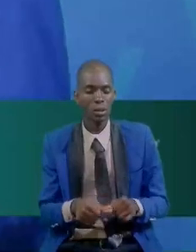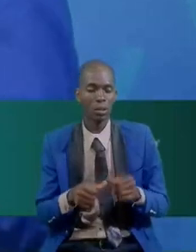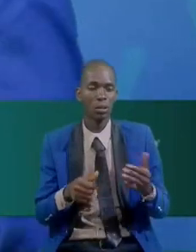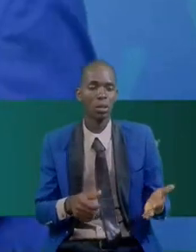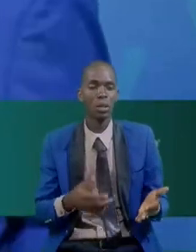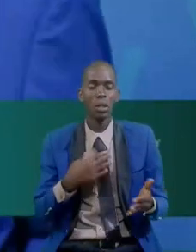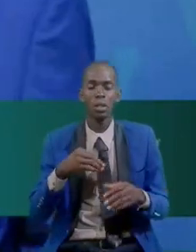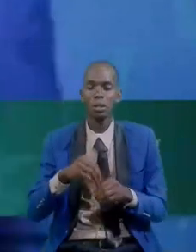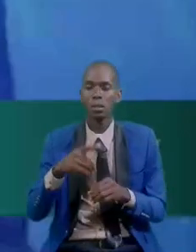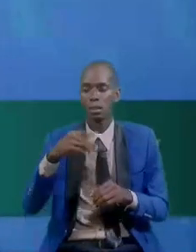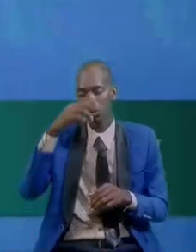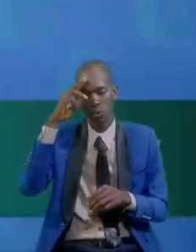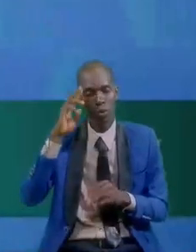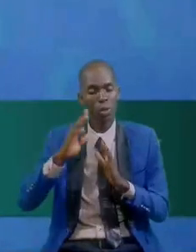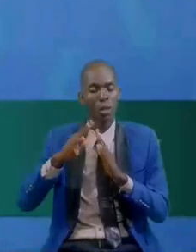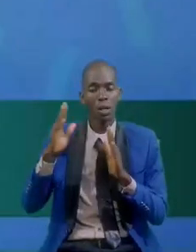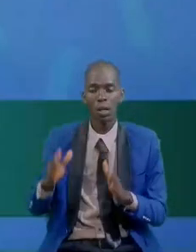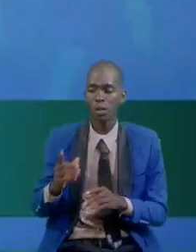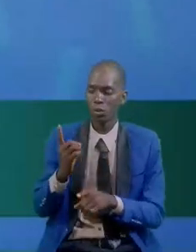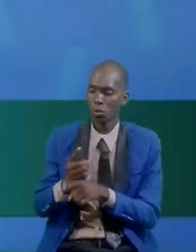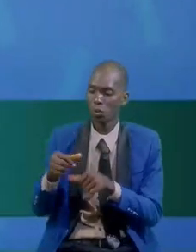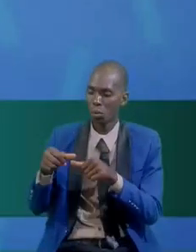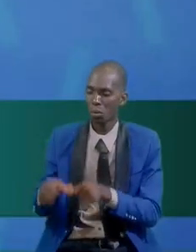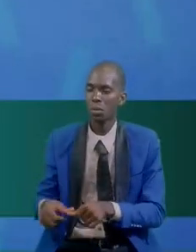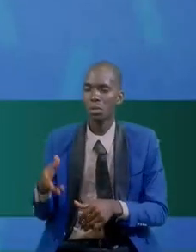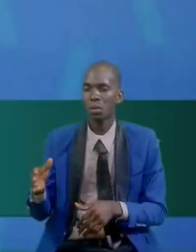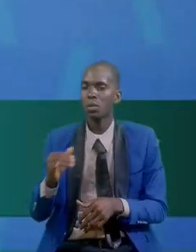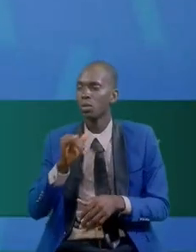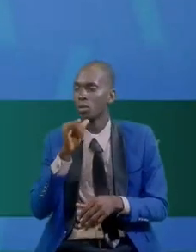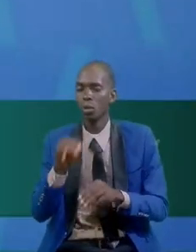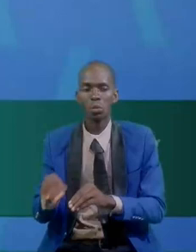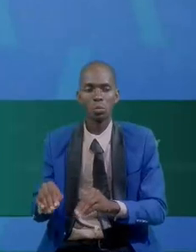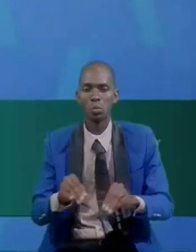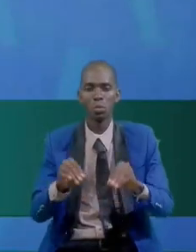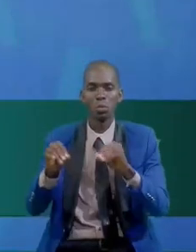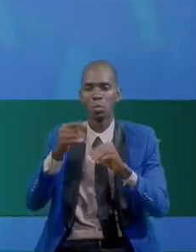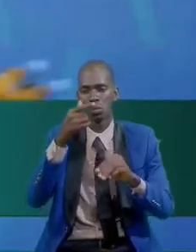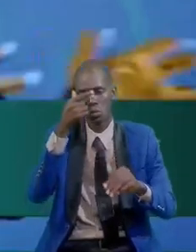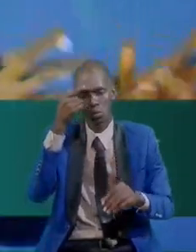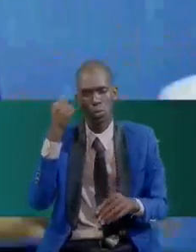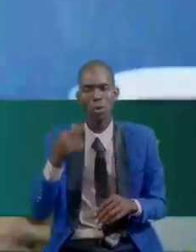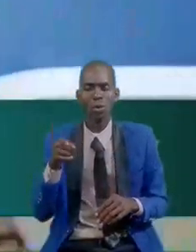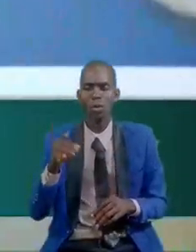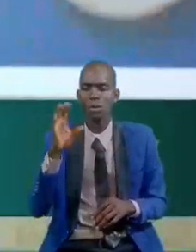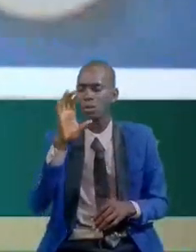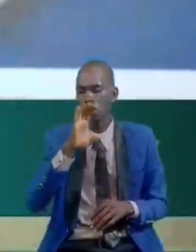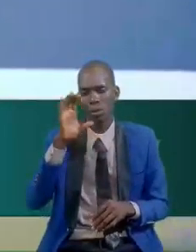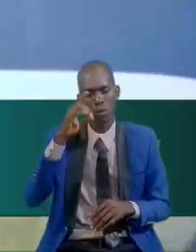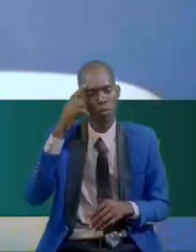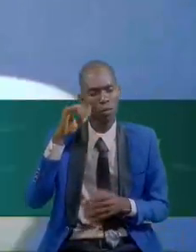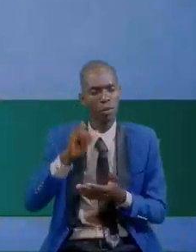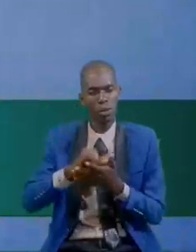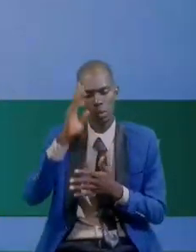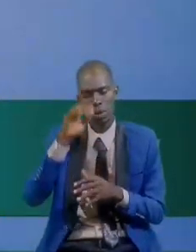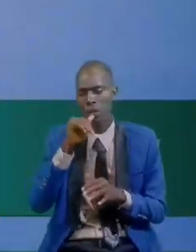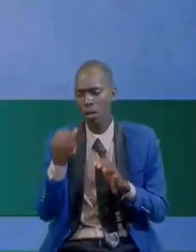de la veuve, il était resté là. Il n'avait même pas la chance de marcher dans la cour parce qu'on le cherchait. Il était caché